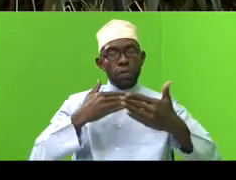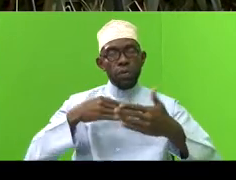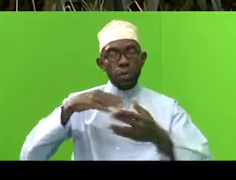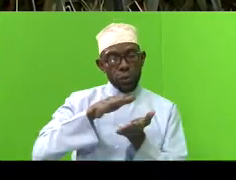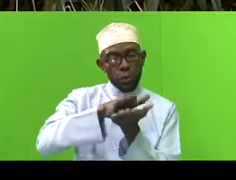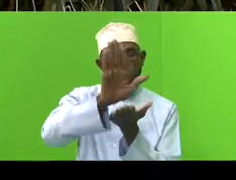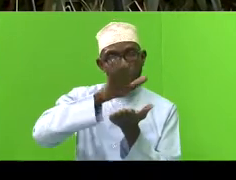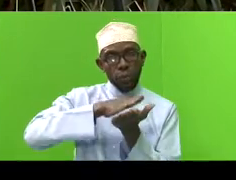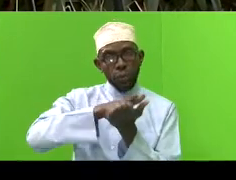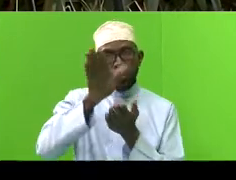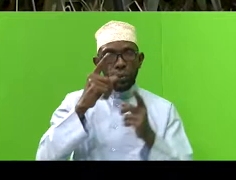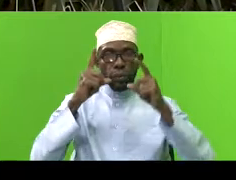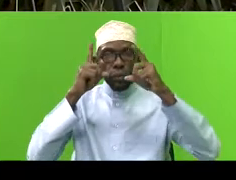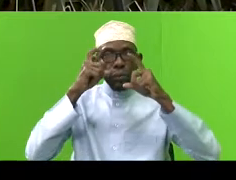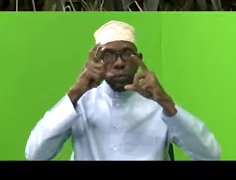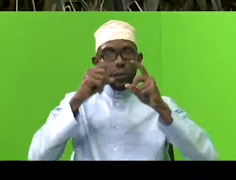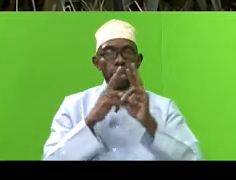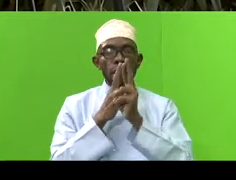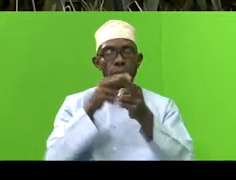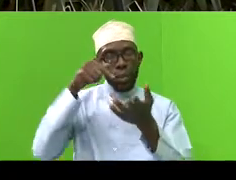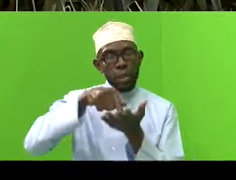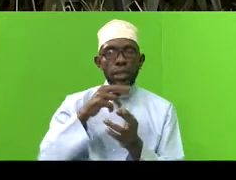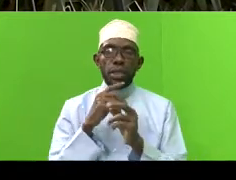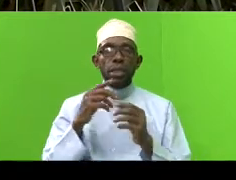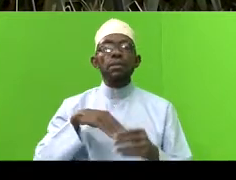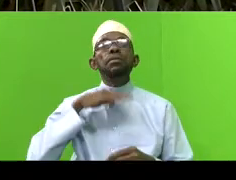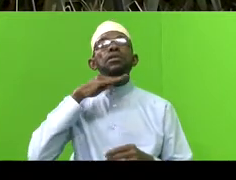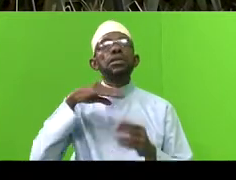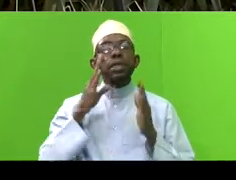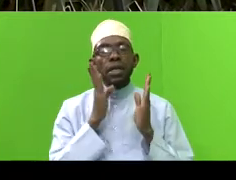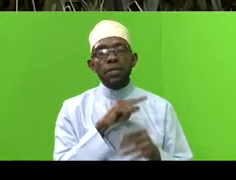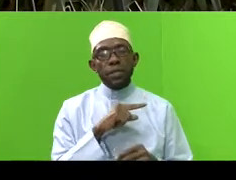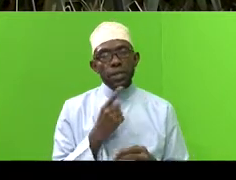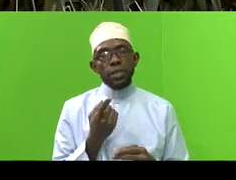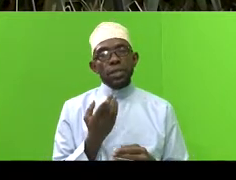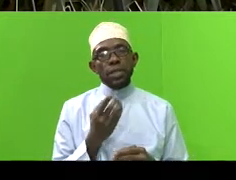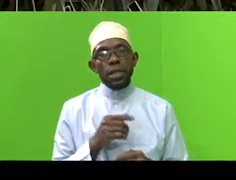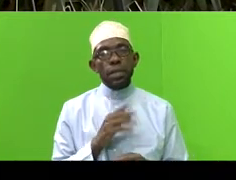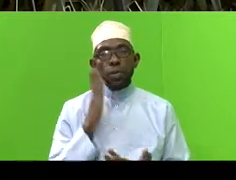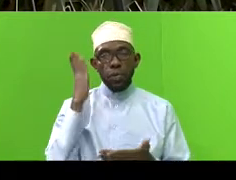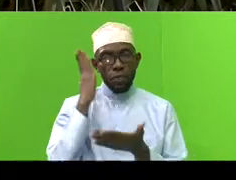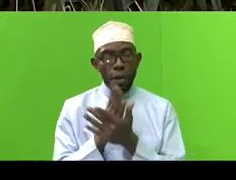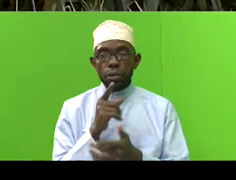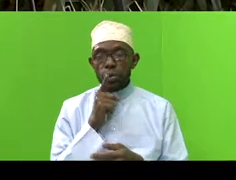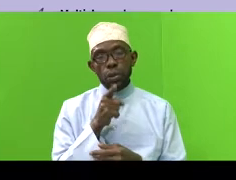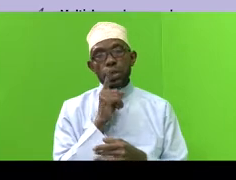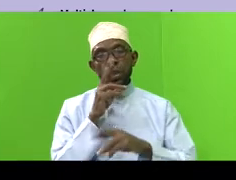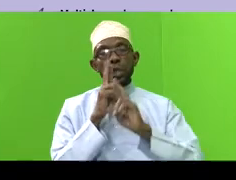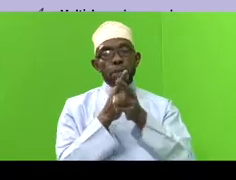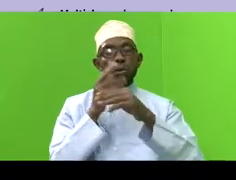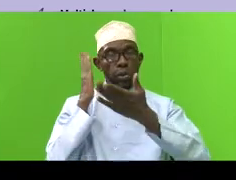hatujachapisha hii taarifa kwamba mtu fulani amefariki. Ni muhimu tuthibitishe, lakini baada ya kupokea